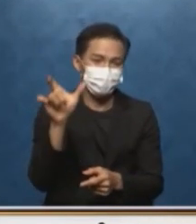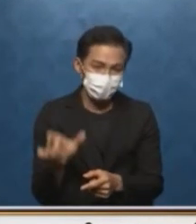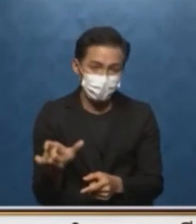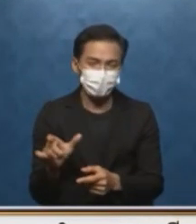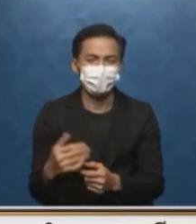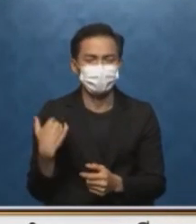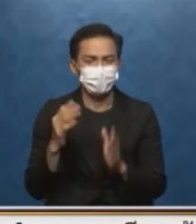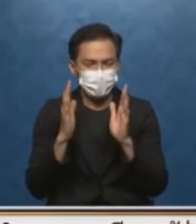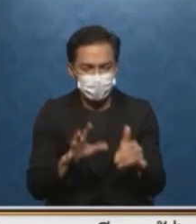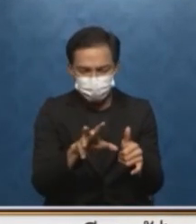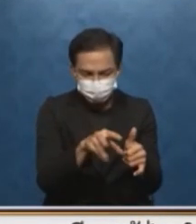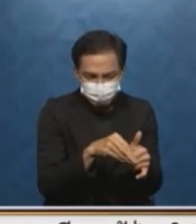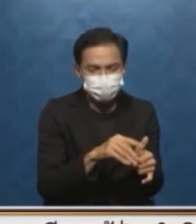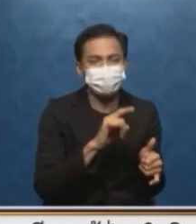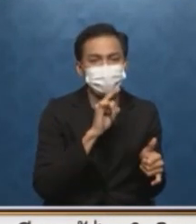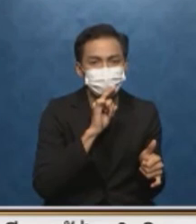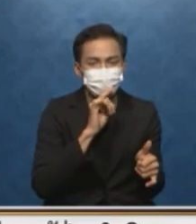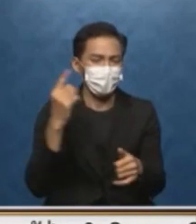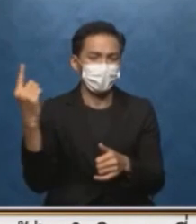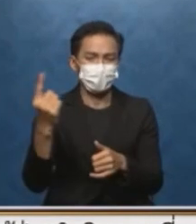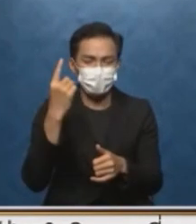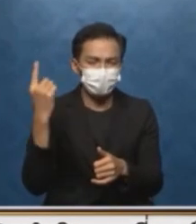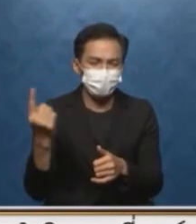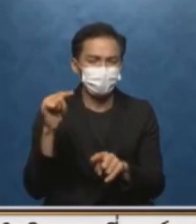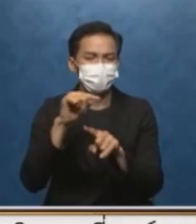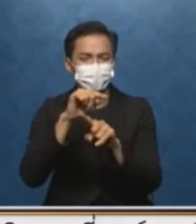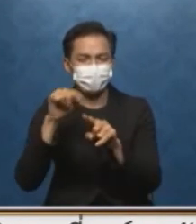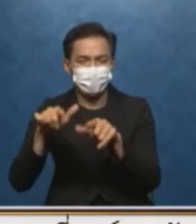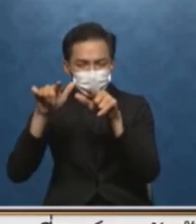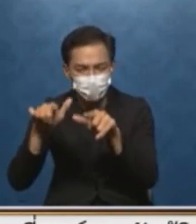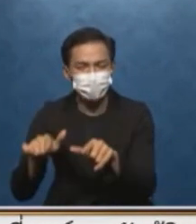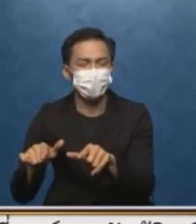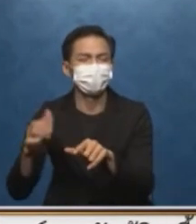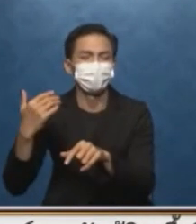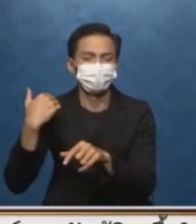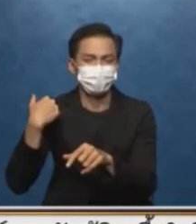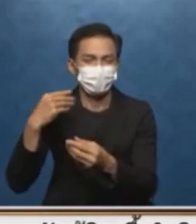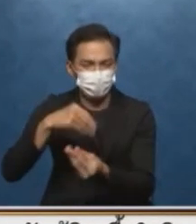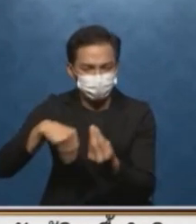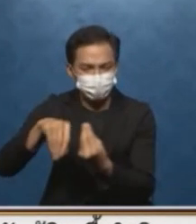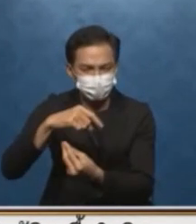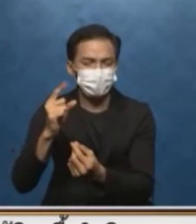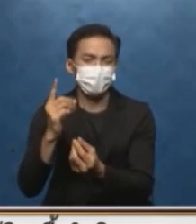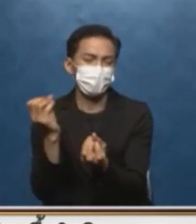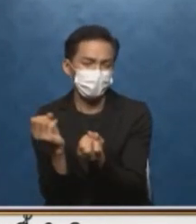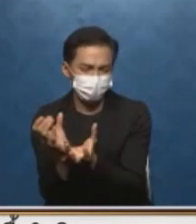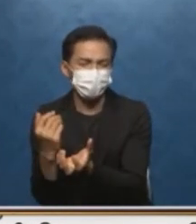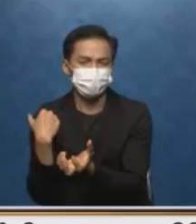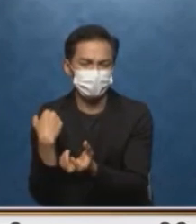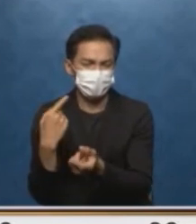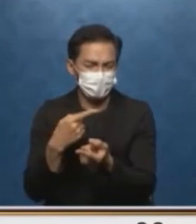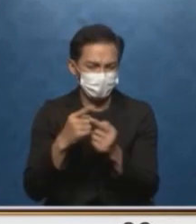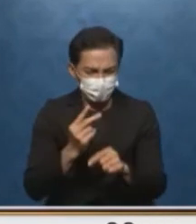ดเชื้ออยู่ถึงแม้ว่าการท่องเที่ยวจะมีสัดส่วนน้อยหน่อยในระบบเศรษฐกิจของเขาแต่เขาให้ความสำคัญ